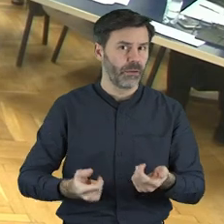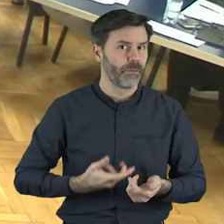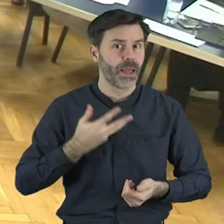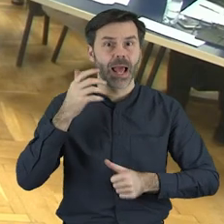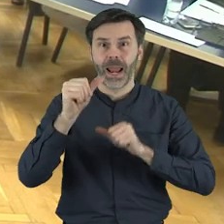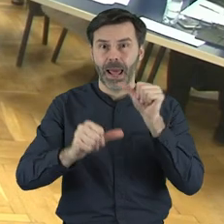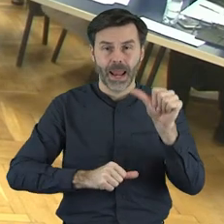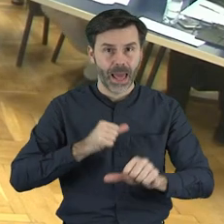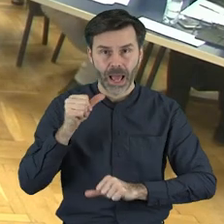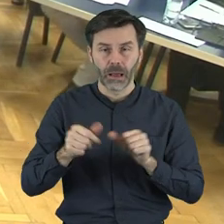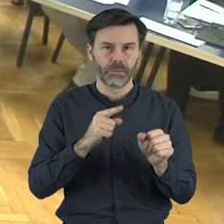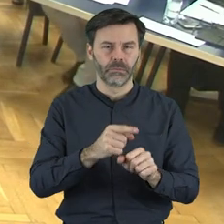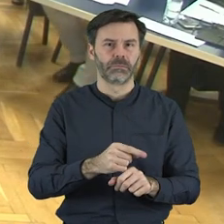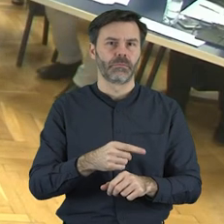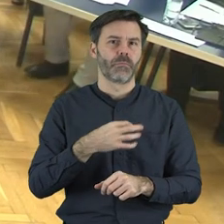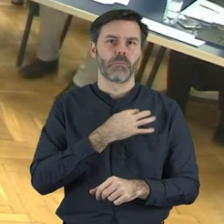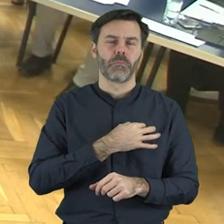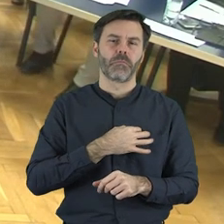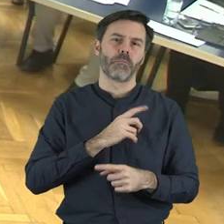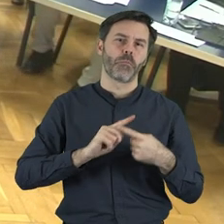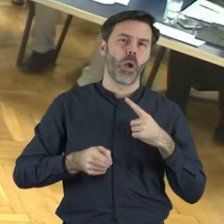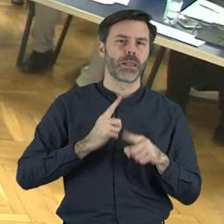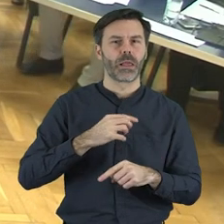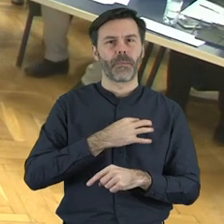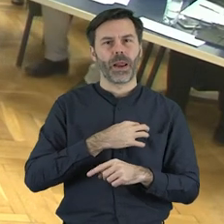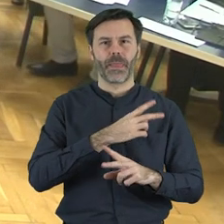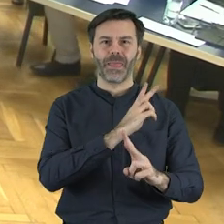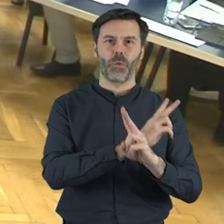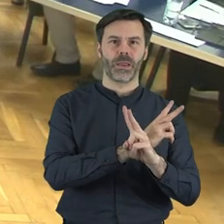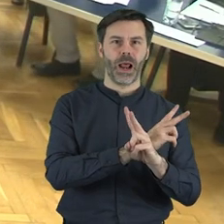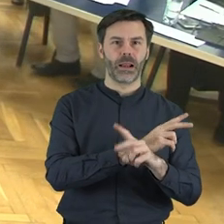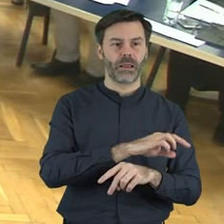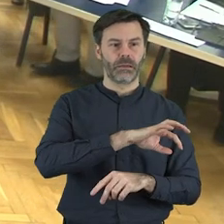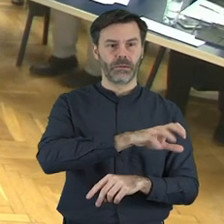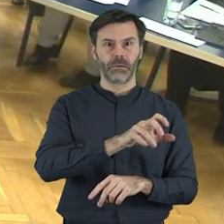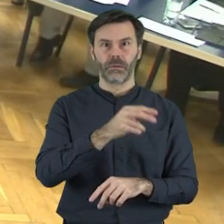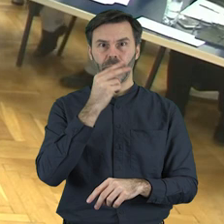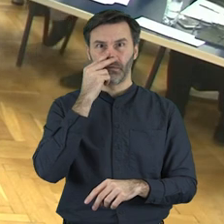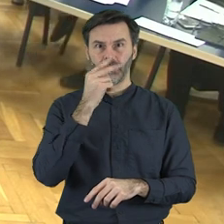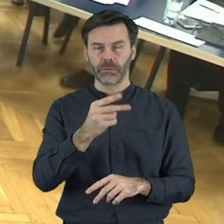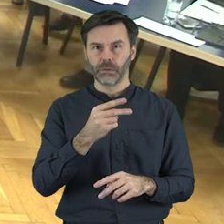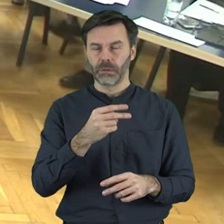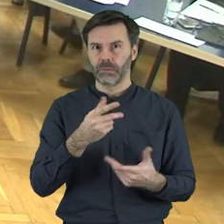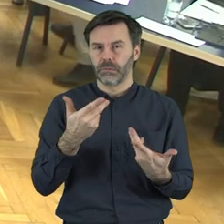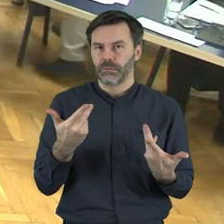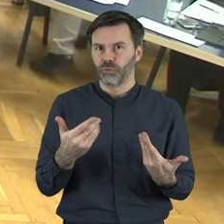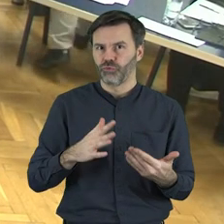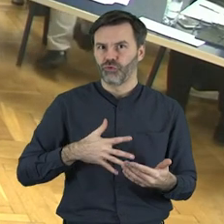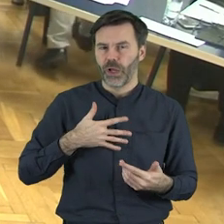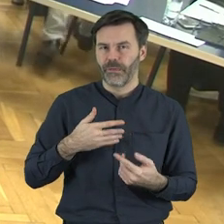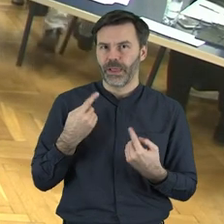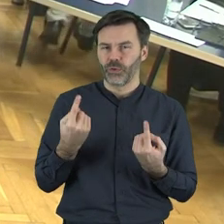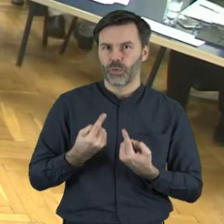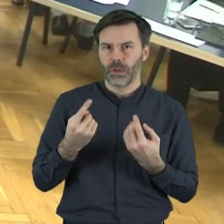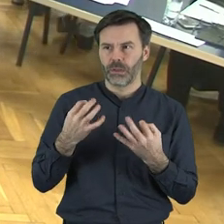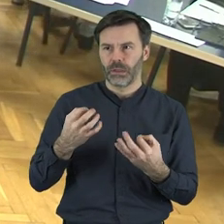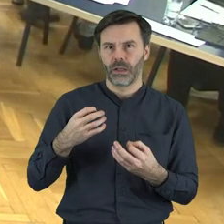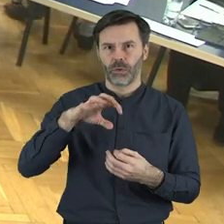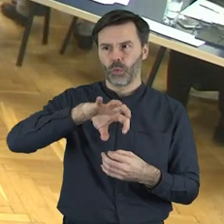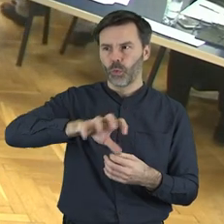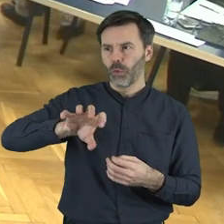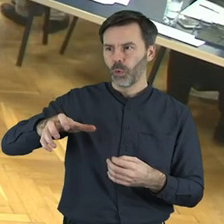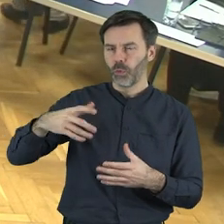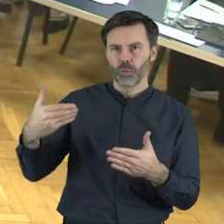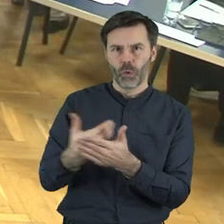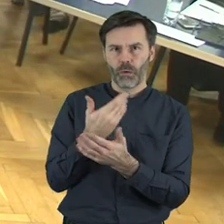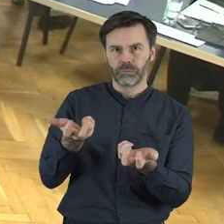zaniepokoiły się tą sytuacją. Również opinia publiczna zaczęła stawiać głośno, jasno i wyraźnie pytania, o co w tym wszystkim